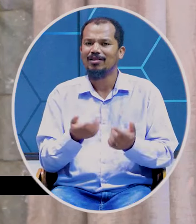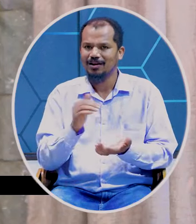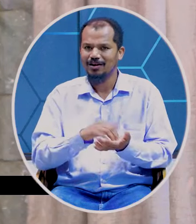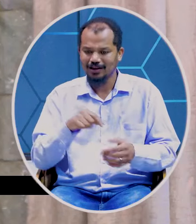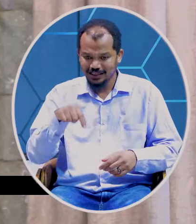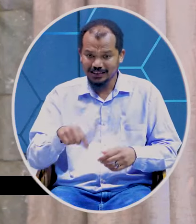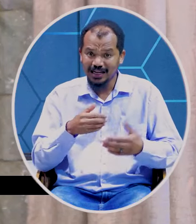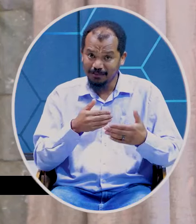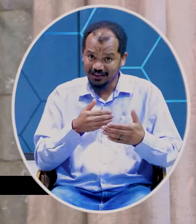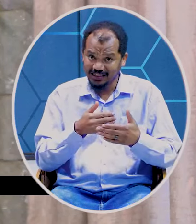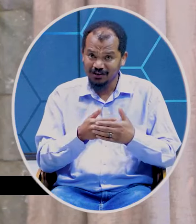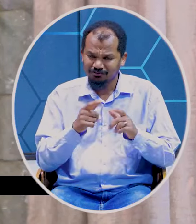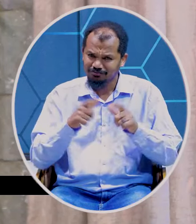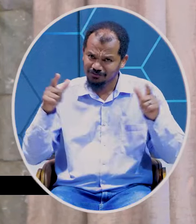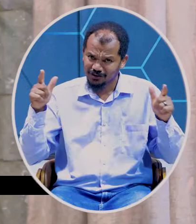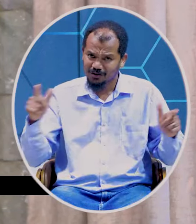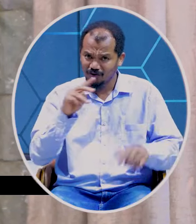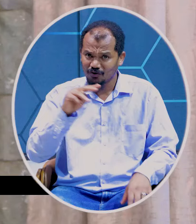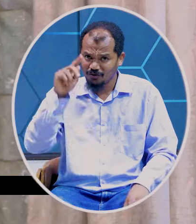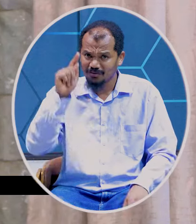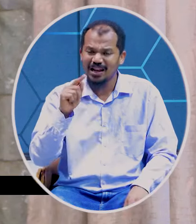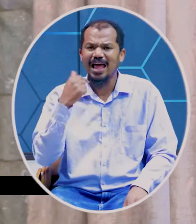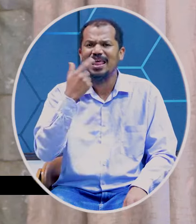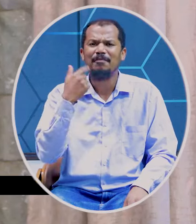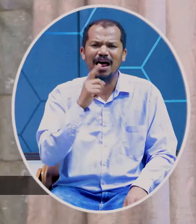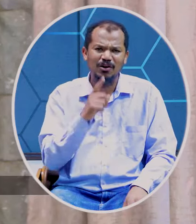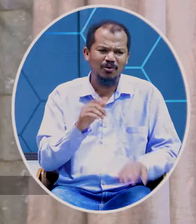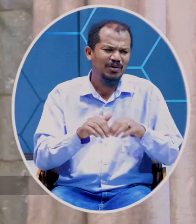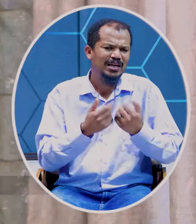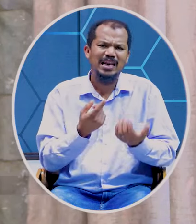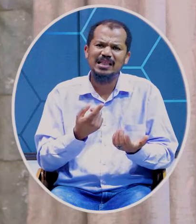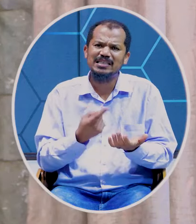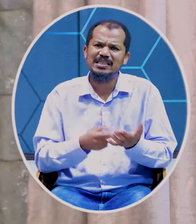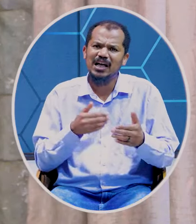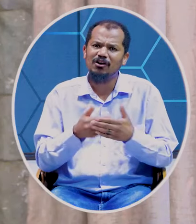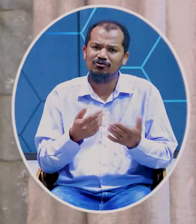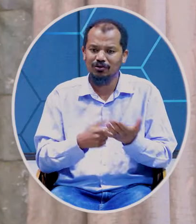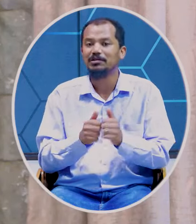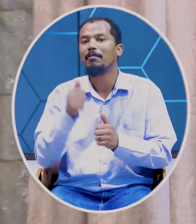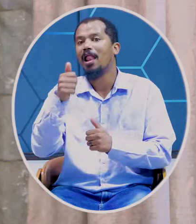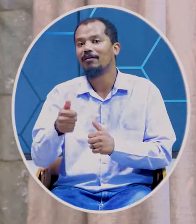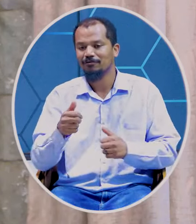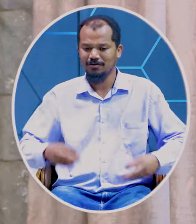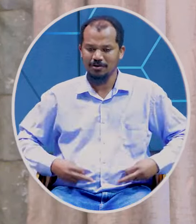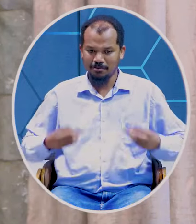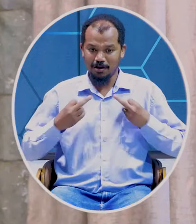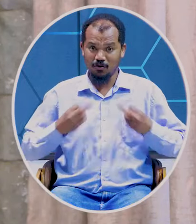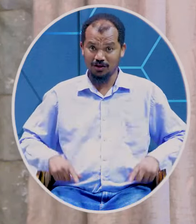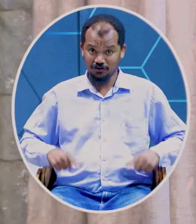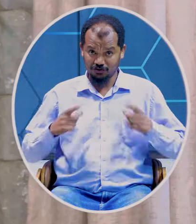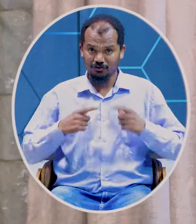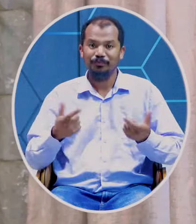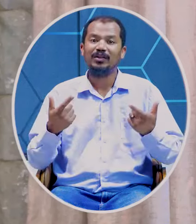ሁለተኛው ደግሞ እዚህ ለመድረሳቸው ትልቁ ሚና የማን ነው? እንዴት እዚህ ደረሱ? ከዛ ባለፈ ደግሞ ያው በህይወት